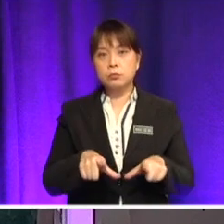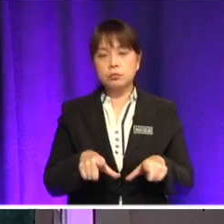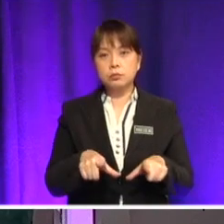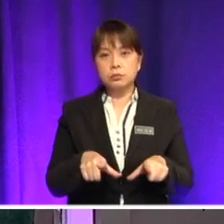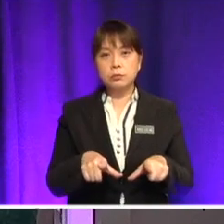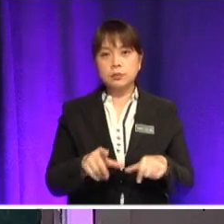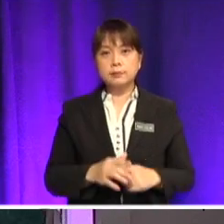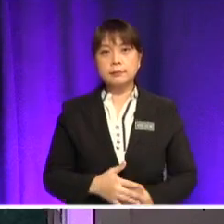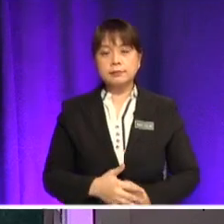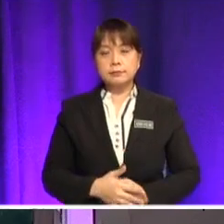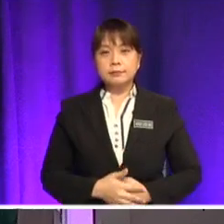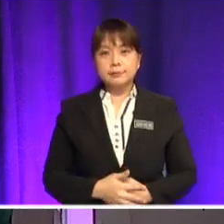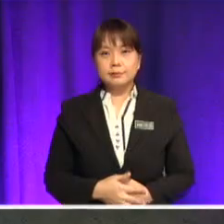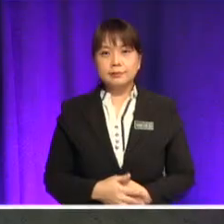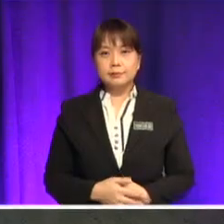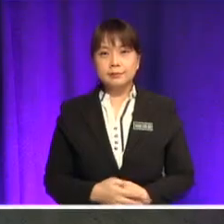betul